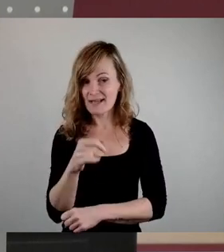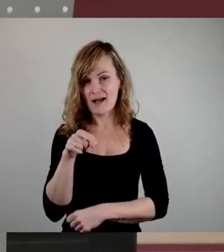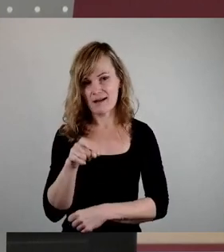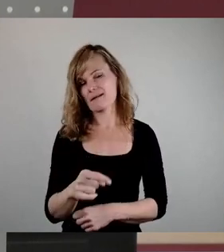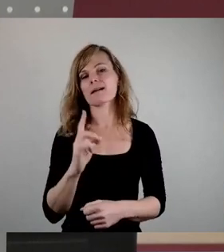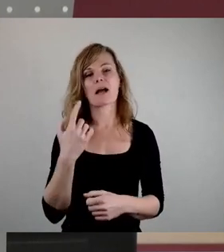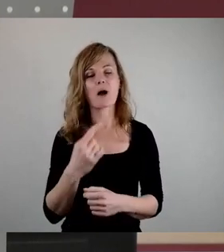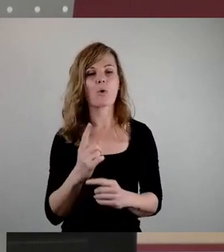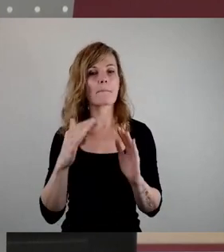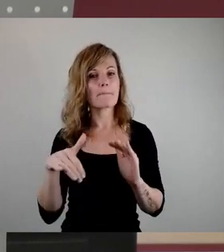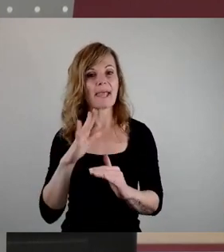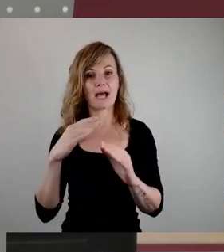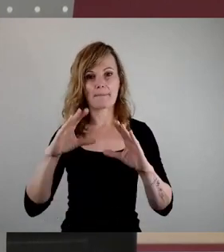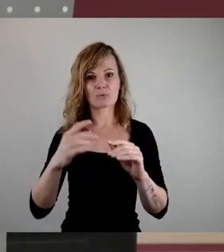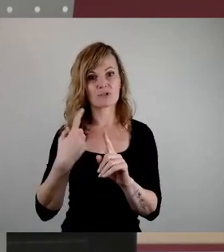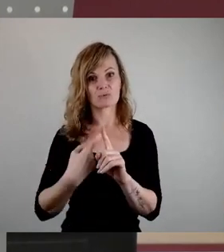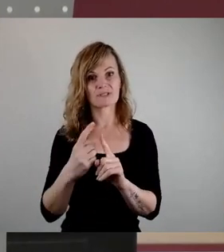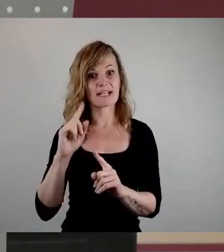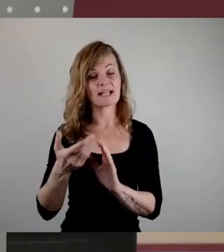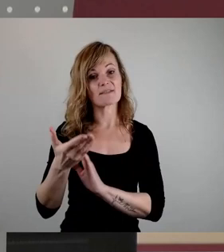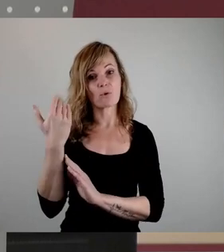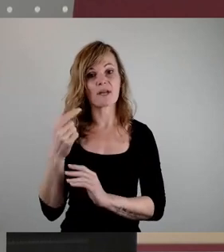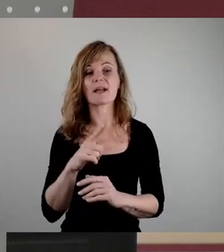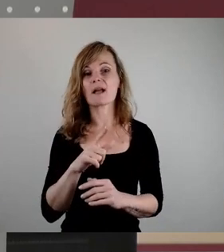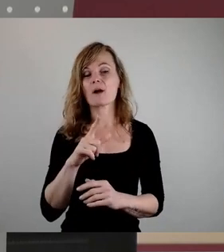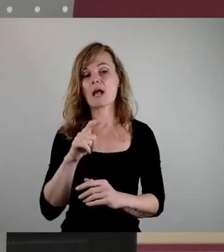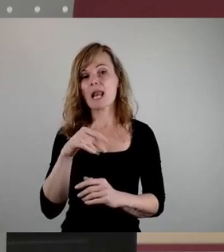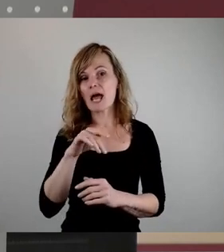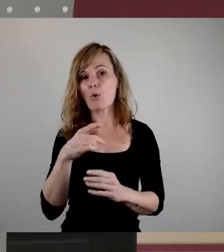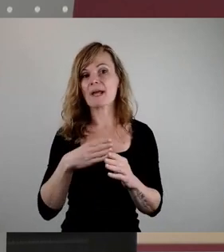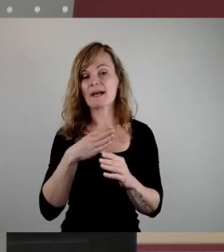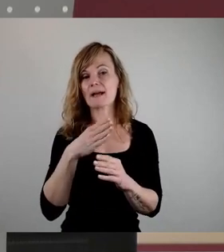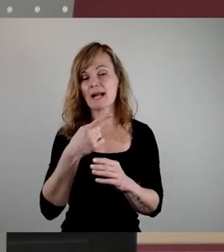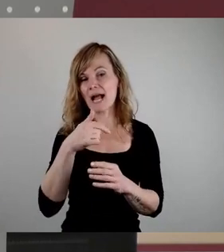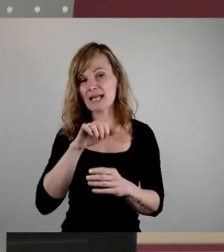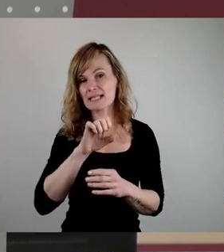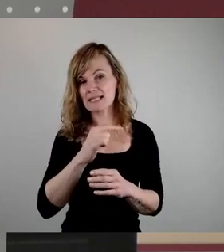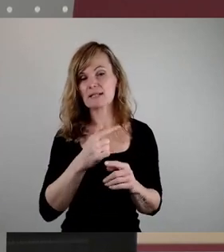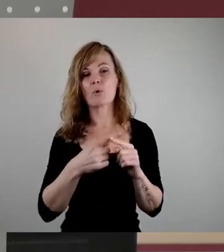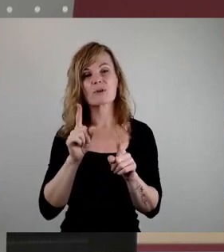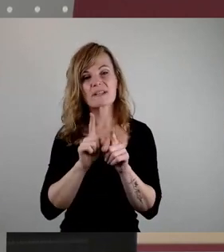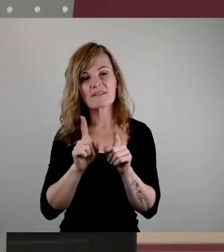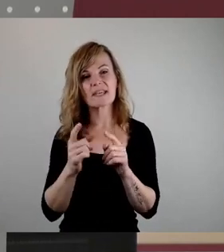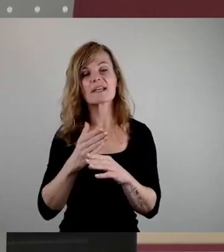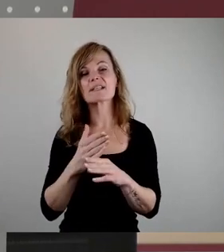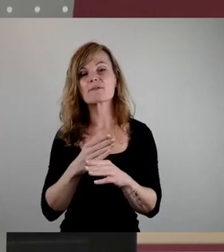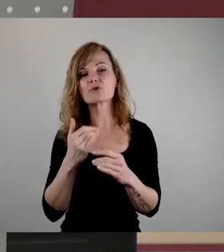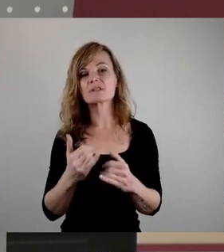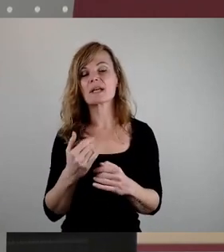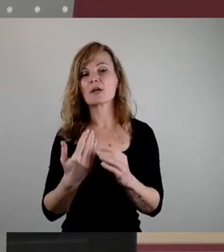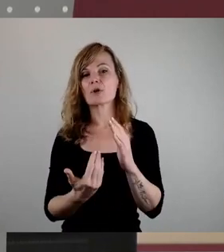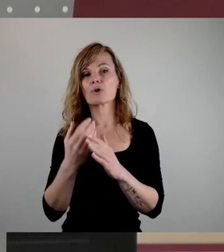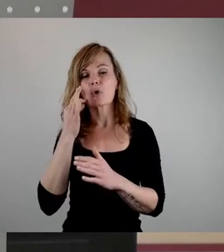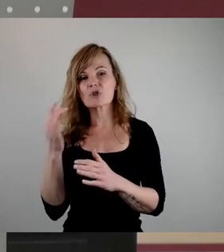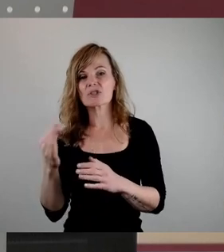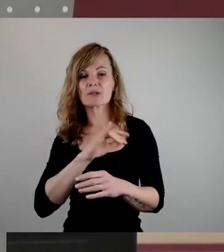höhere Nutzungszahlen haben wird als die Fähre in Laubegast und im Übrigen auch mindestens vergleichbar wie die zwischen der Neustadt und der